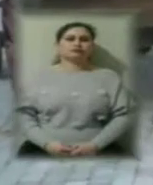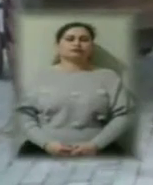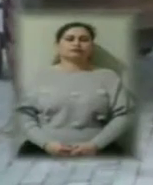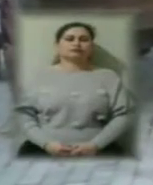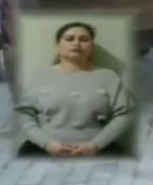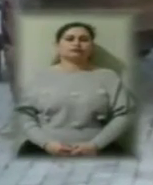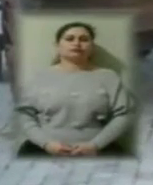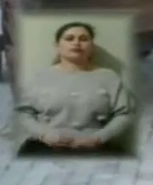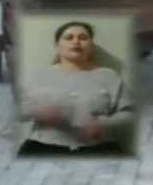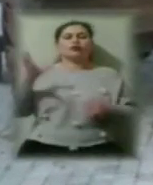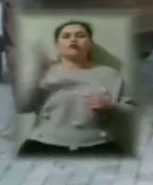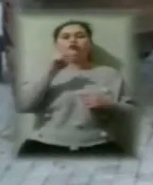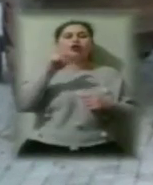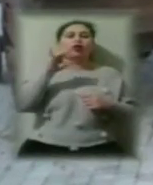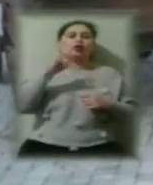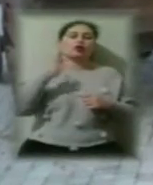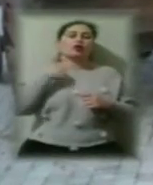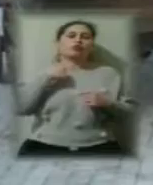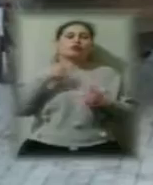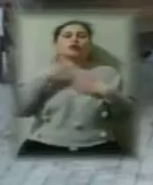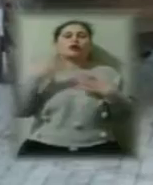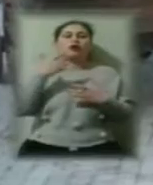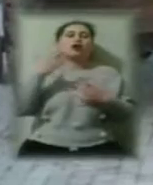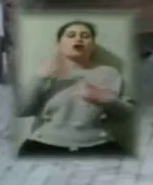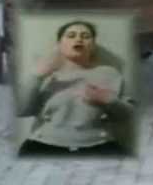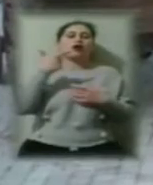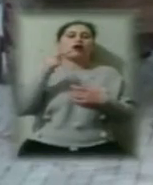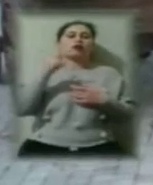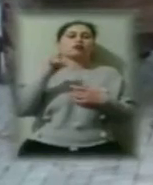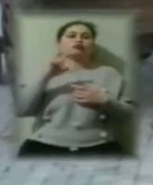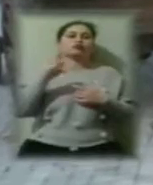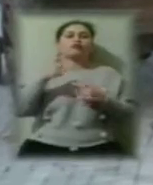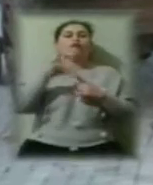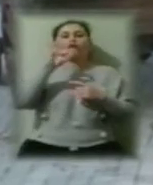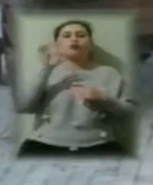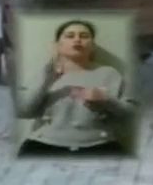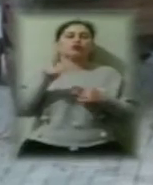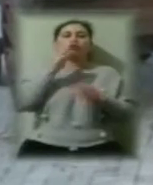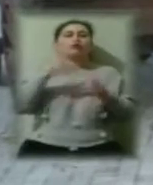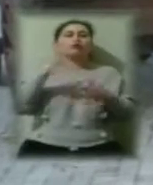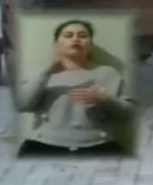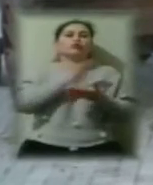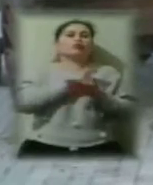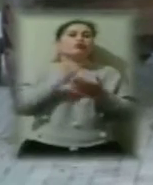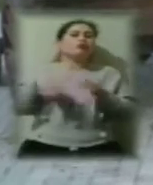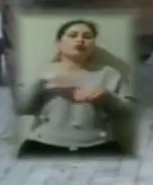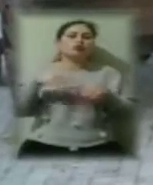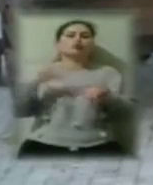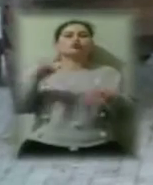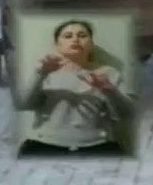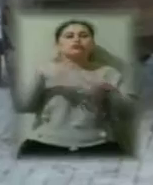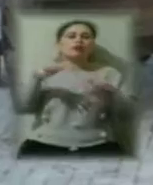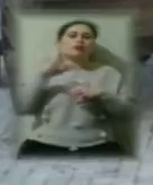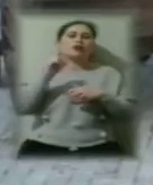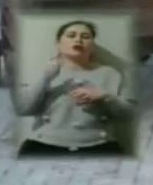Всіх Хеловін, а у нас свято гарбуза. Восени, коли вже на городах пусто, вже згрибли бадилля, його